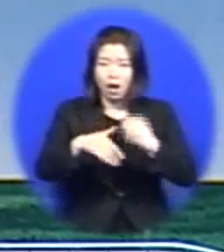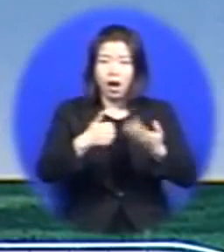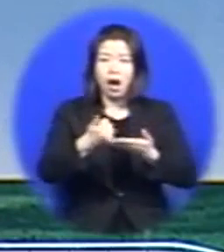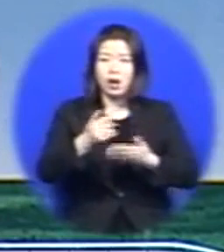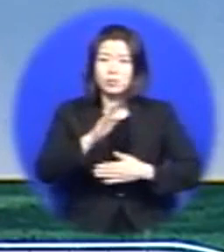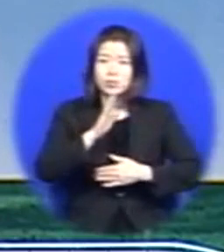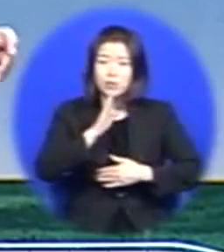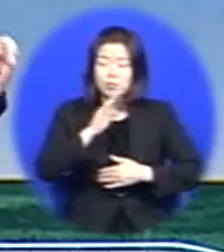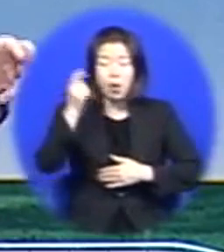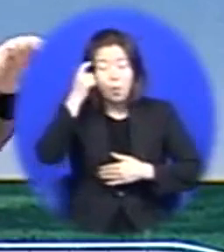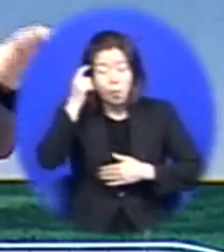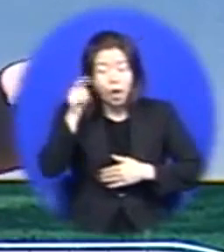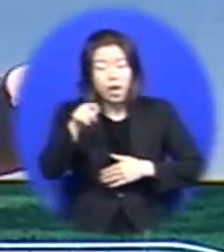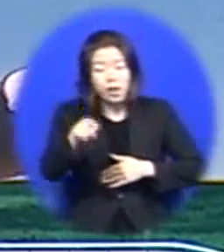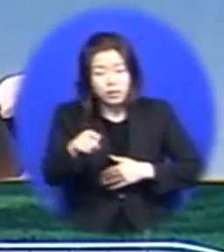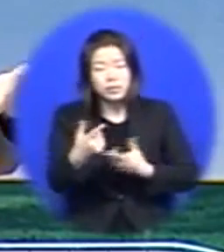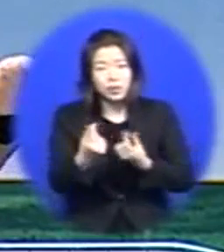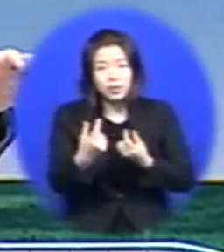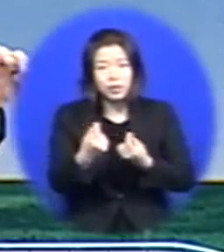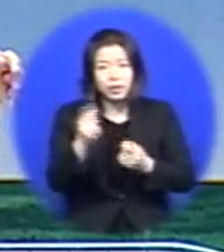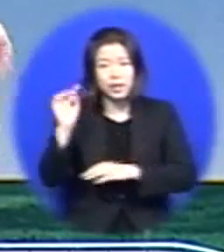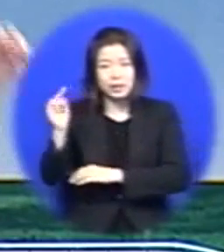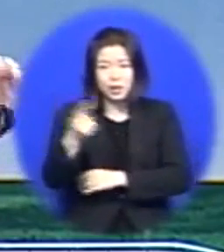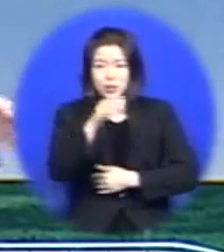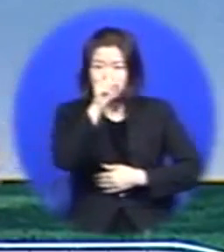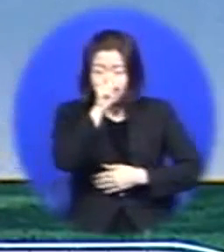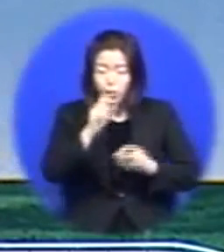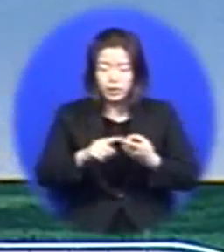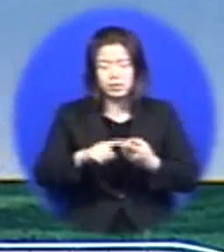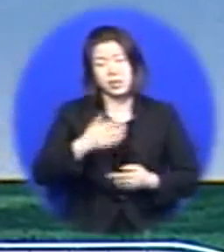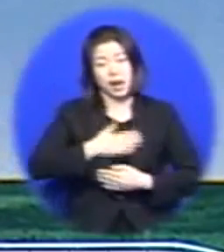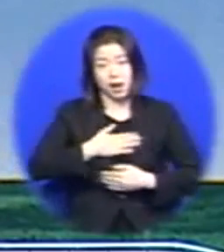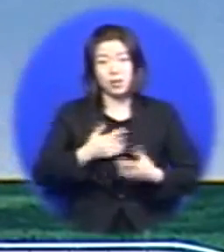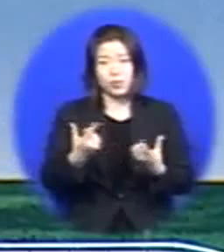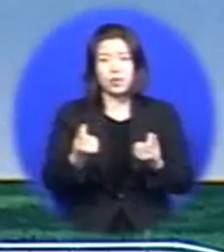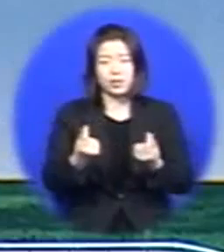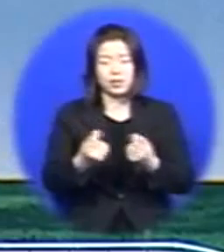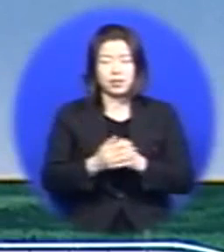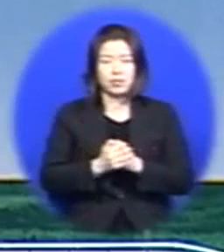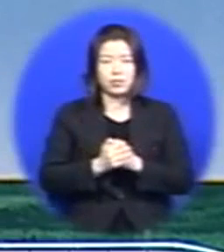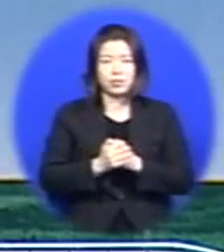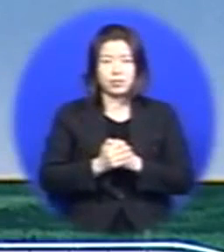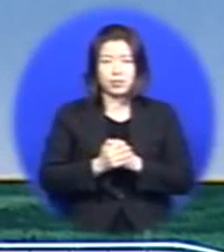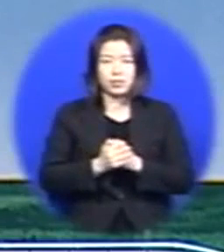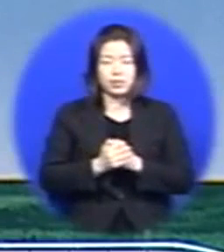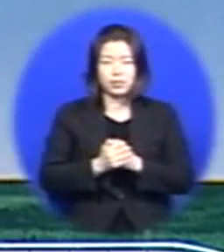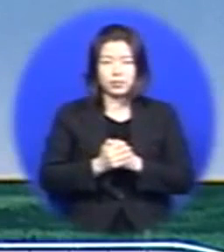하나님이 정말 왜 그토록 다윗을 좋아하셨는지 알 것 같아요.